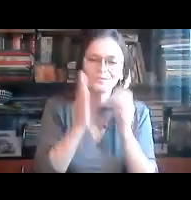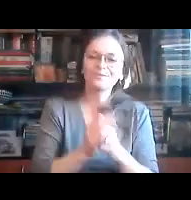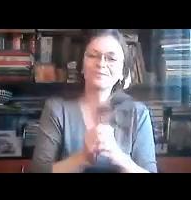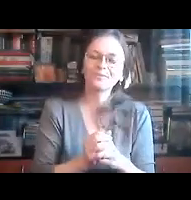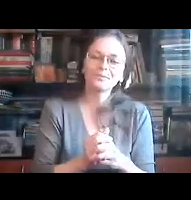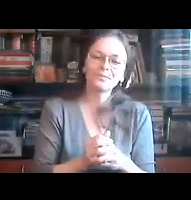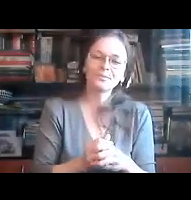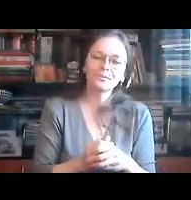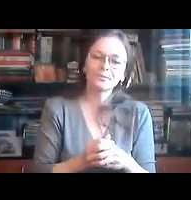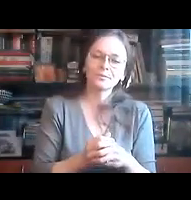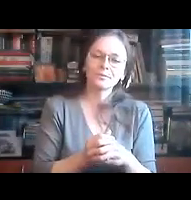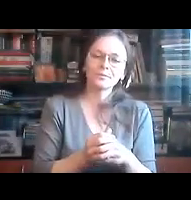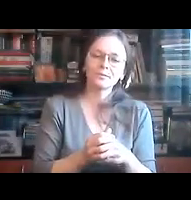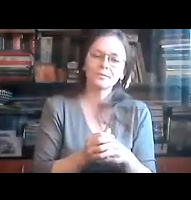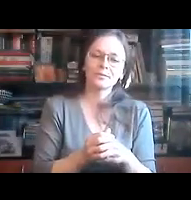Кто готов, может что-то